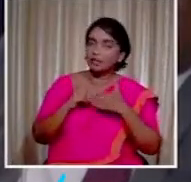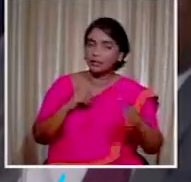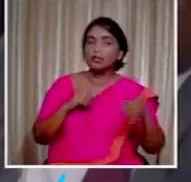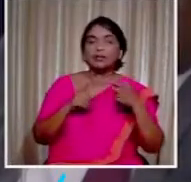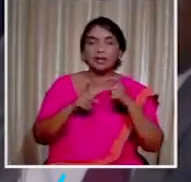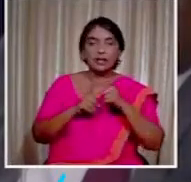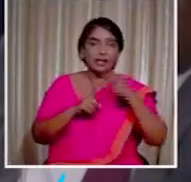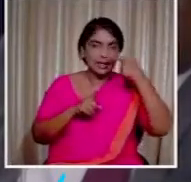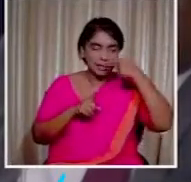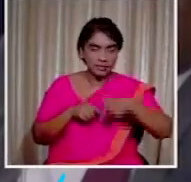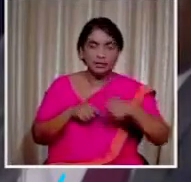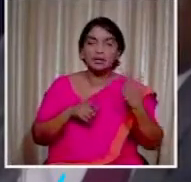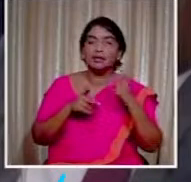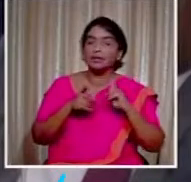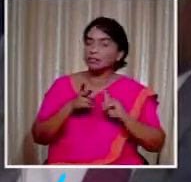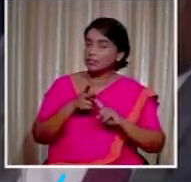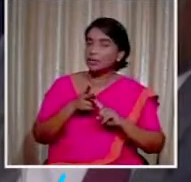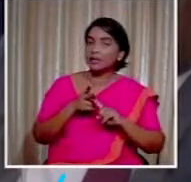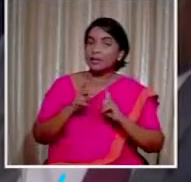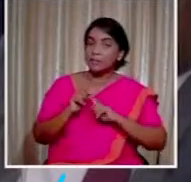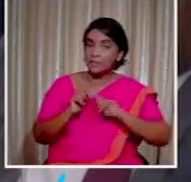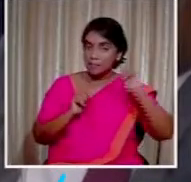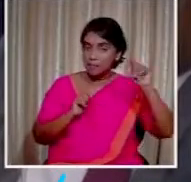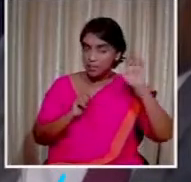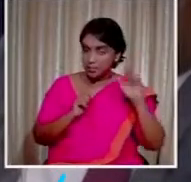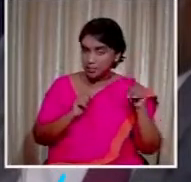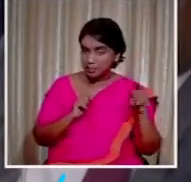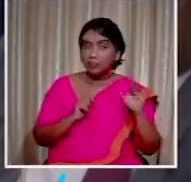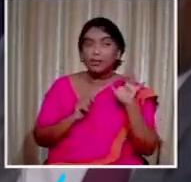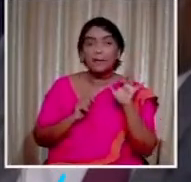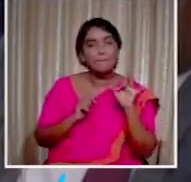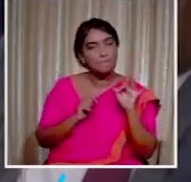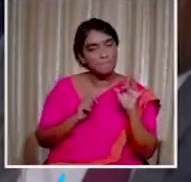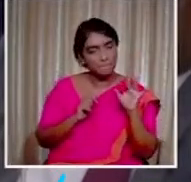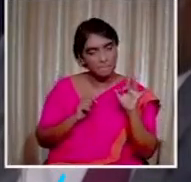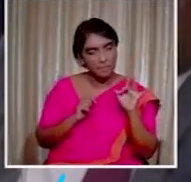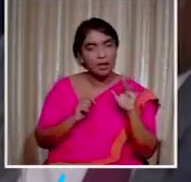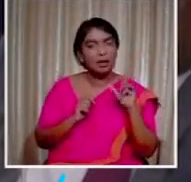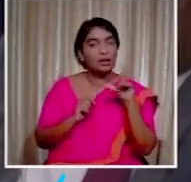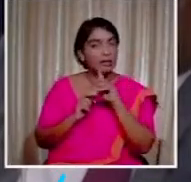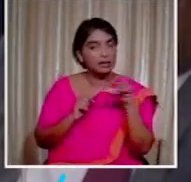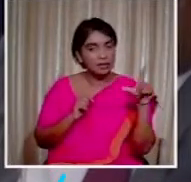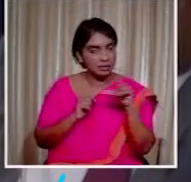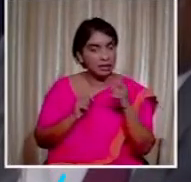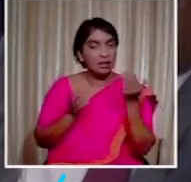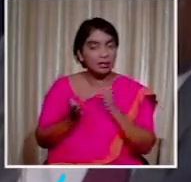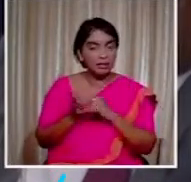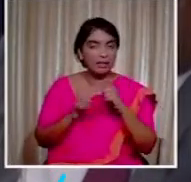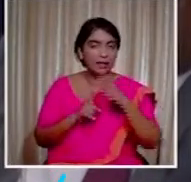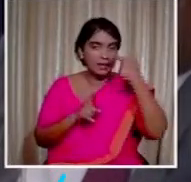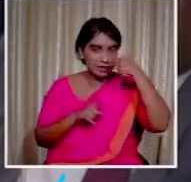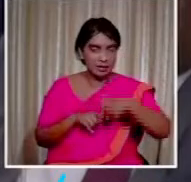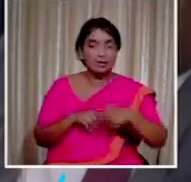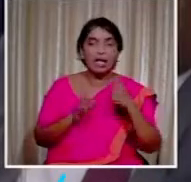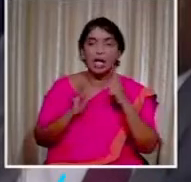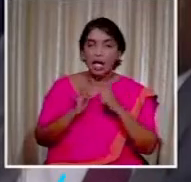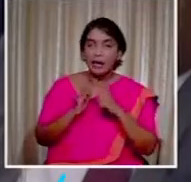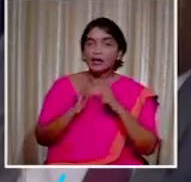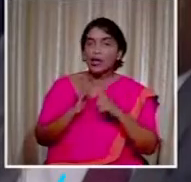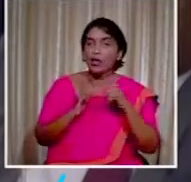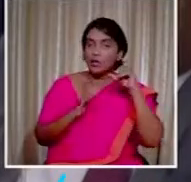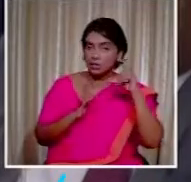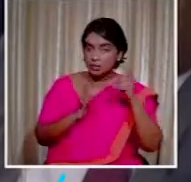වෙනිදා ඩීසල් නෞකාවකුත් ඒ වගේම අපි ගෙවීම් කරලා තියෙනවා 15 වෙනිදා සහ 17 වෙනිදා අතර තවත් ඩීසල් නෞකාවකට IOC සමාගමේ